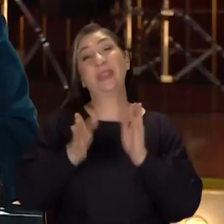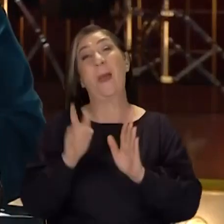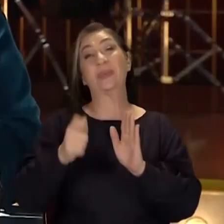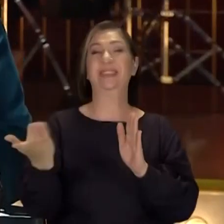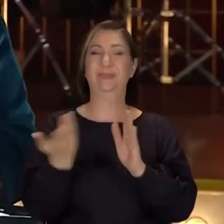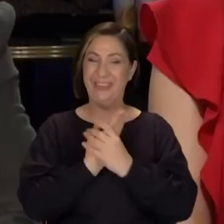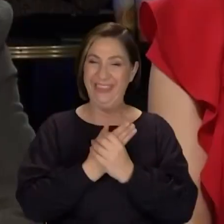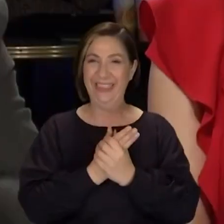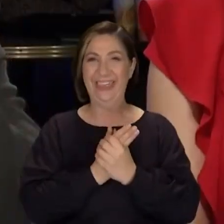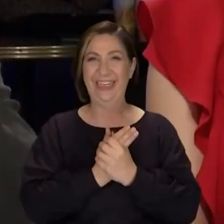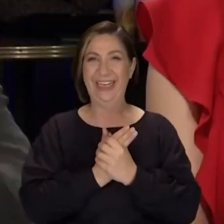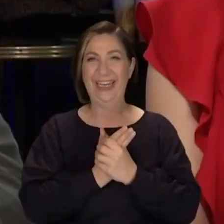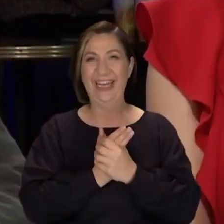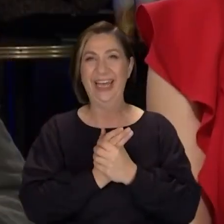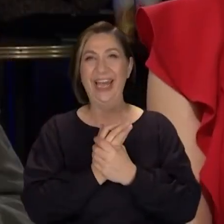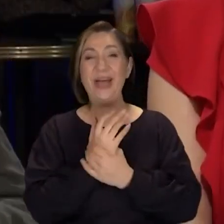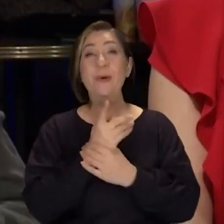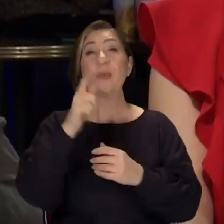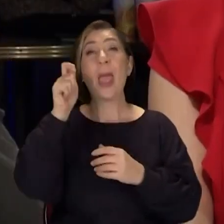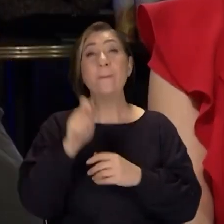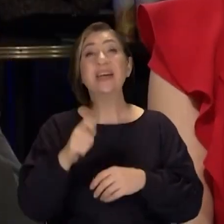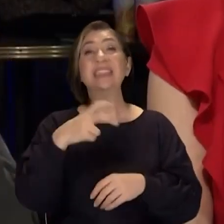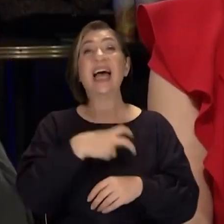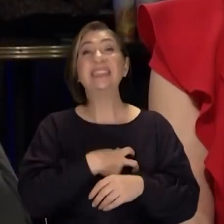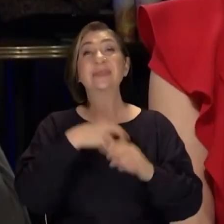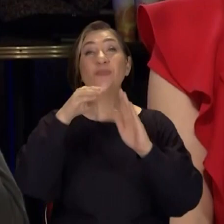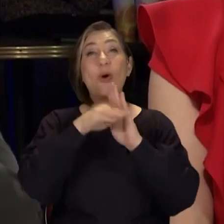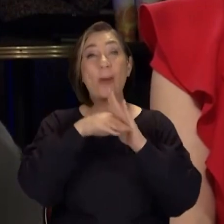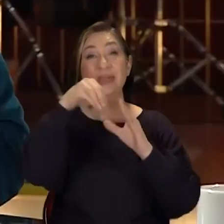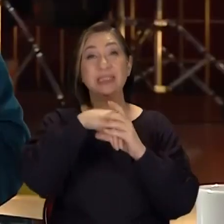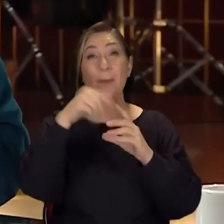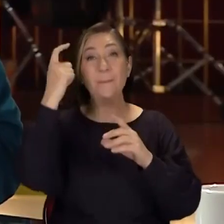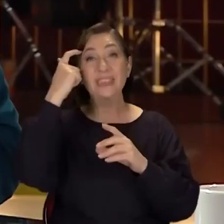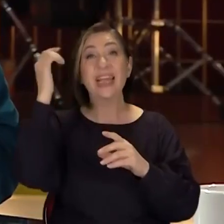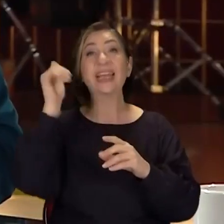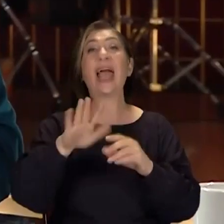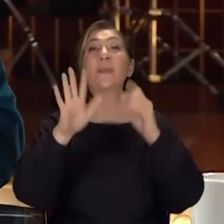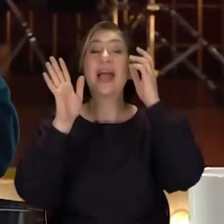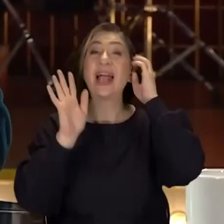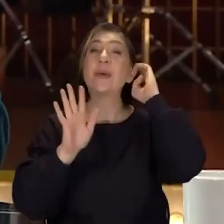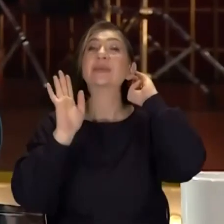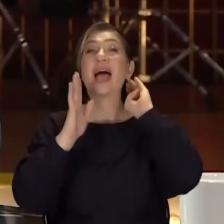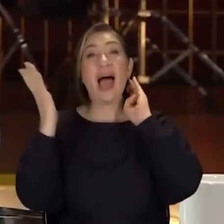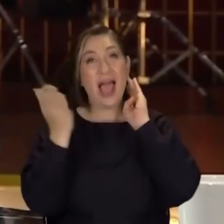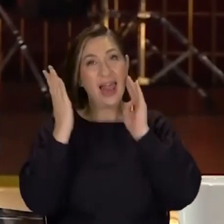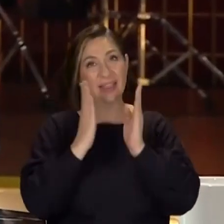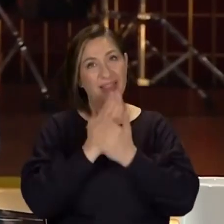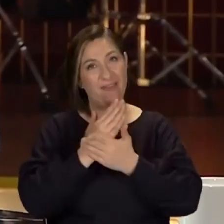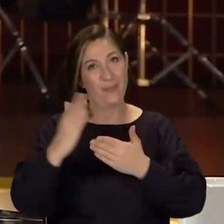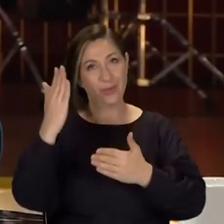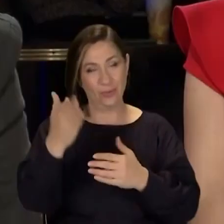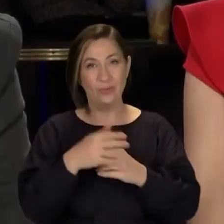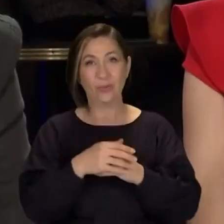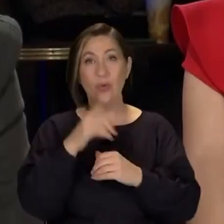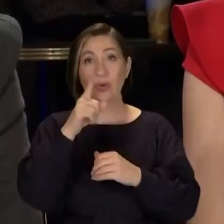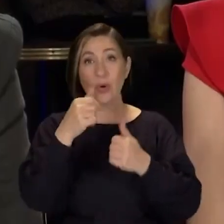Seni şimdi bu Yaparsın Aşkım programında başına gelmeyen kalmamıştı. Hala da devam ediyorsun. Devam